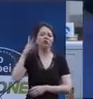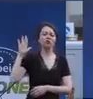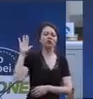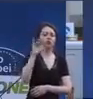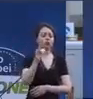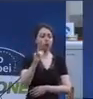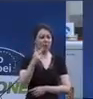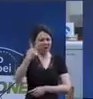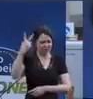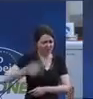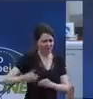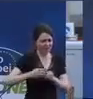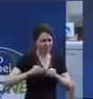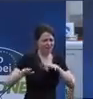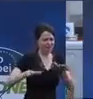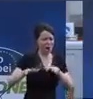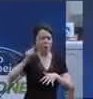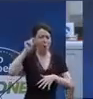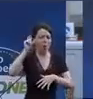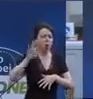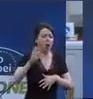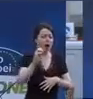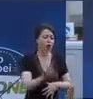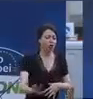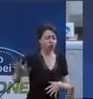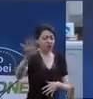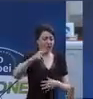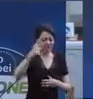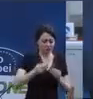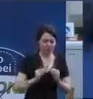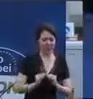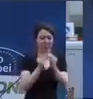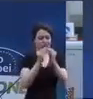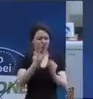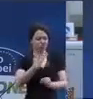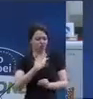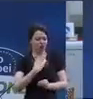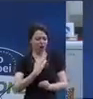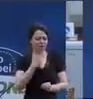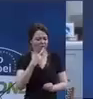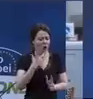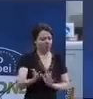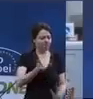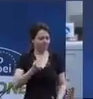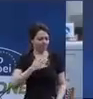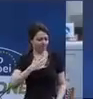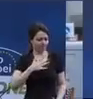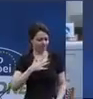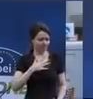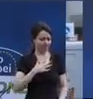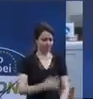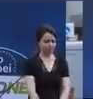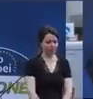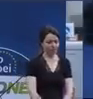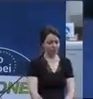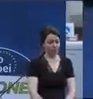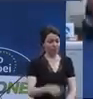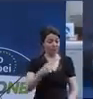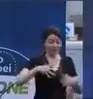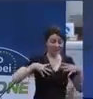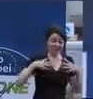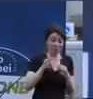perché ha fatto la cultura occidentale l'ha costruita la Rivendica